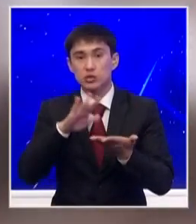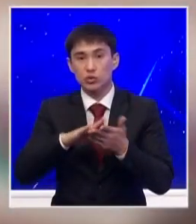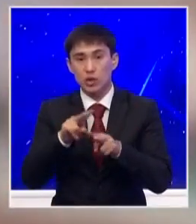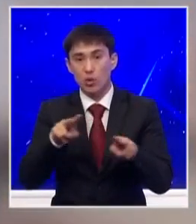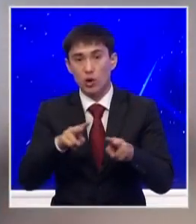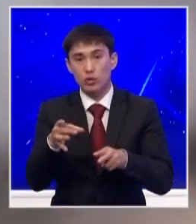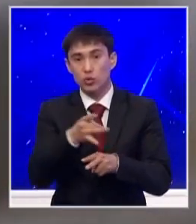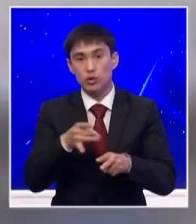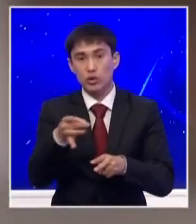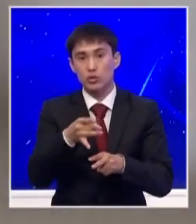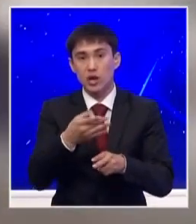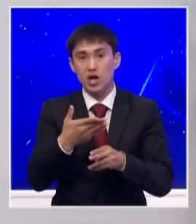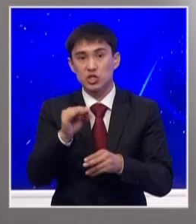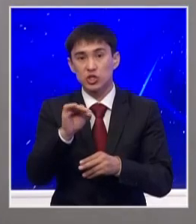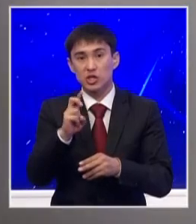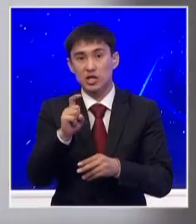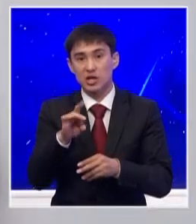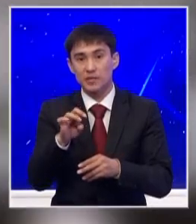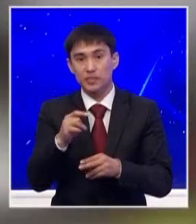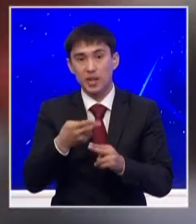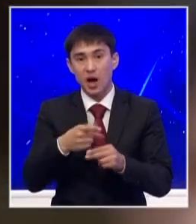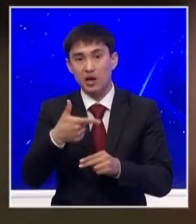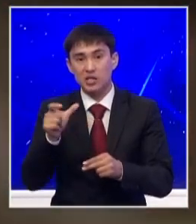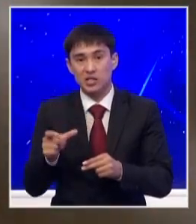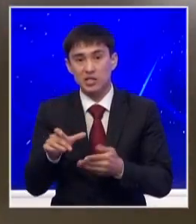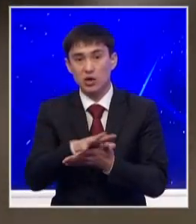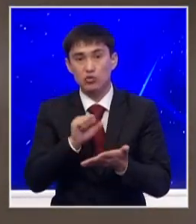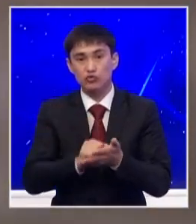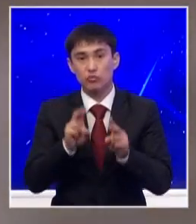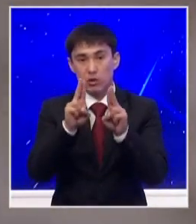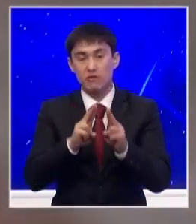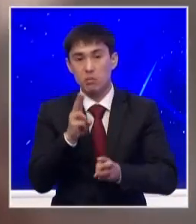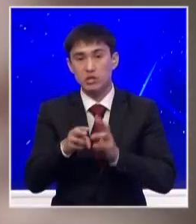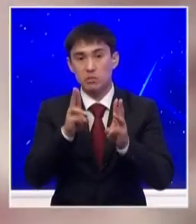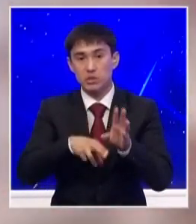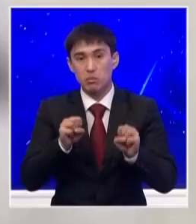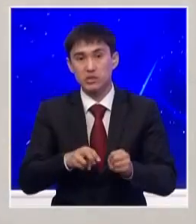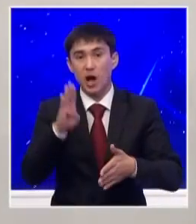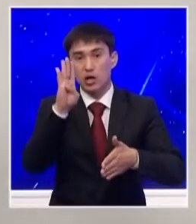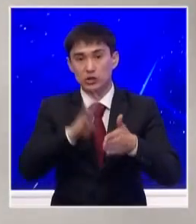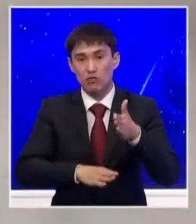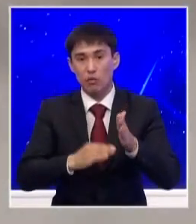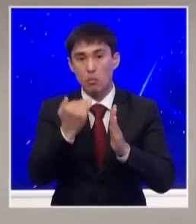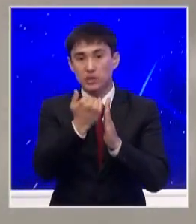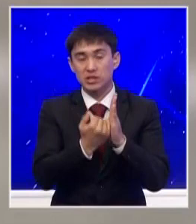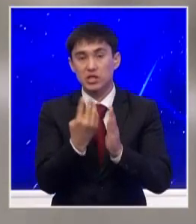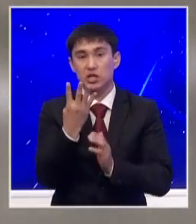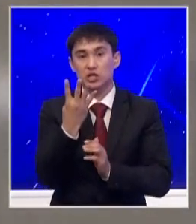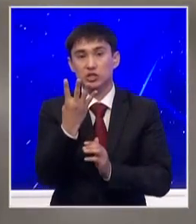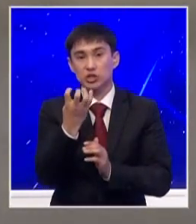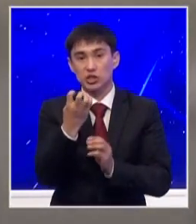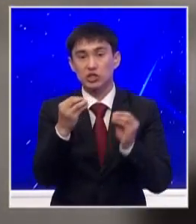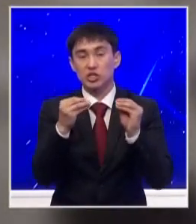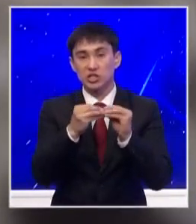контроле районного отдела жилищно-коммунального хозяйства. А гражданин, нарушивший правила пожарной безопасности, оштрафован оштрафован